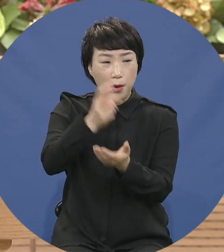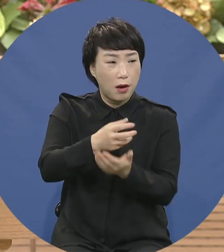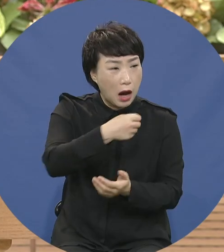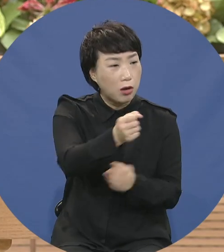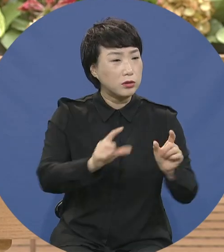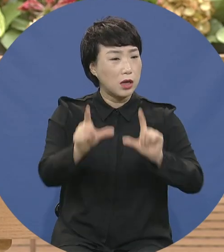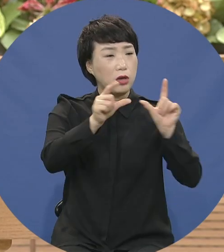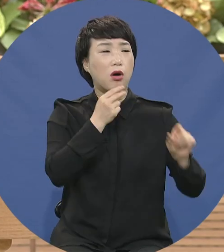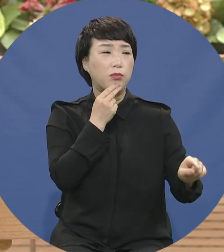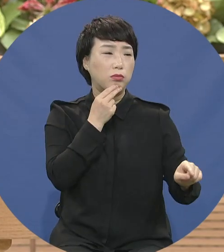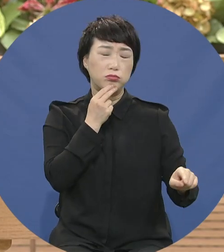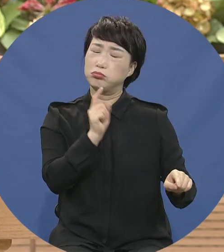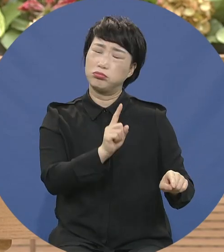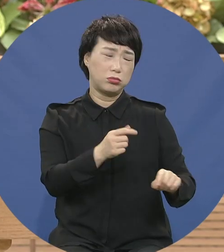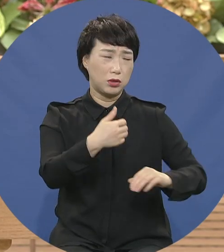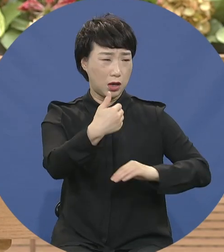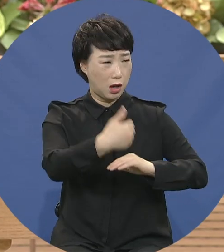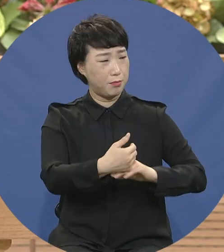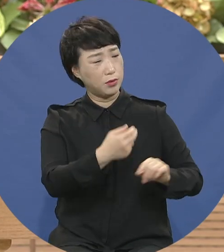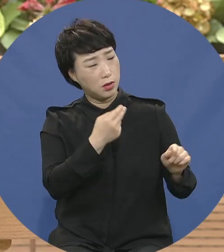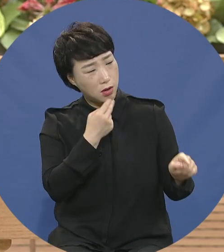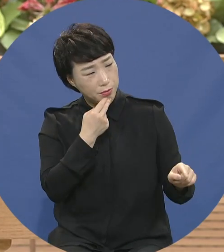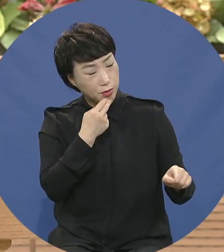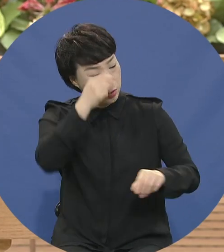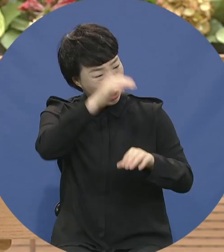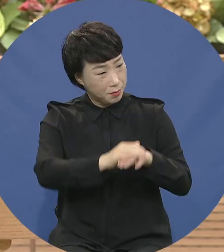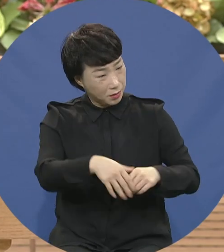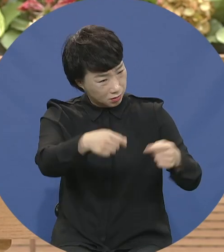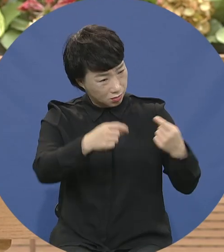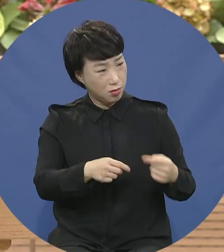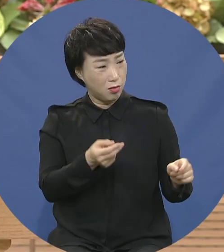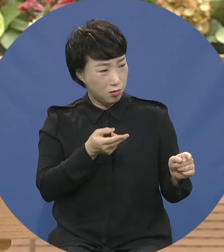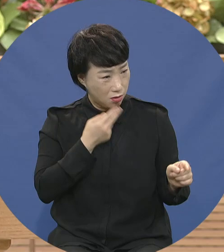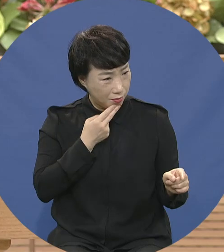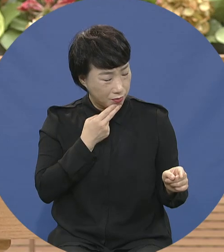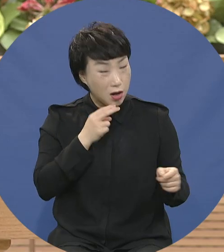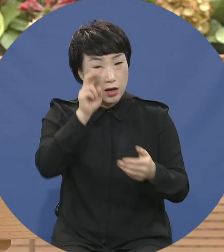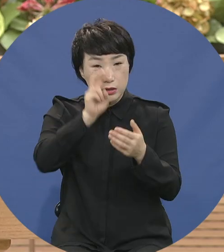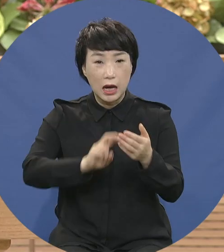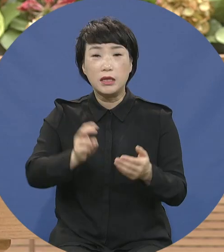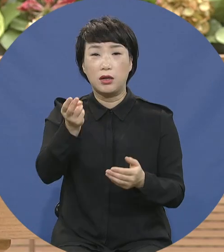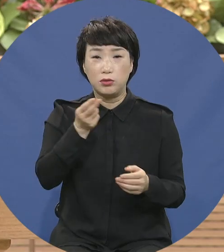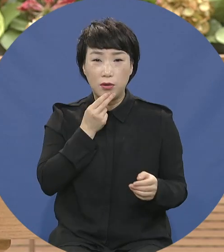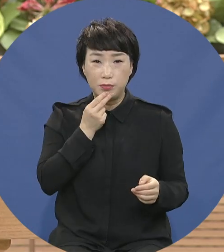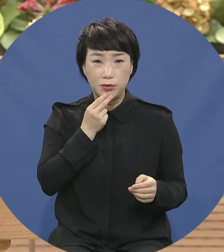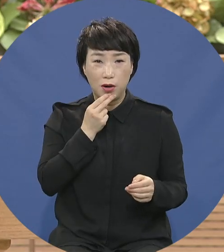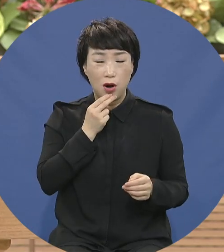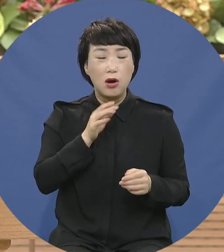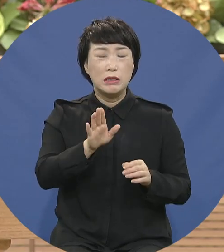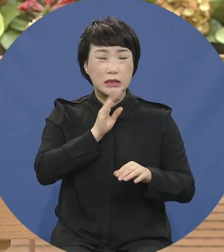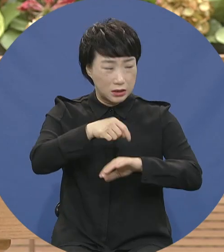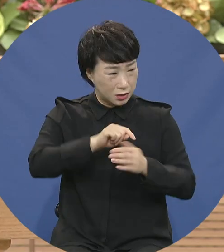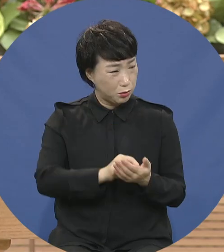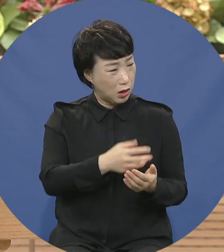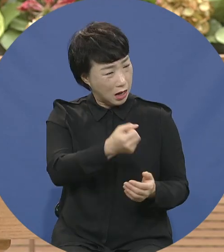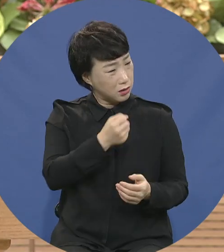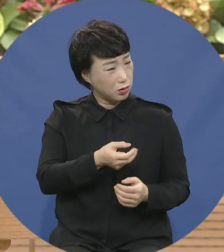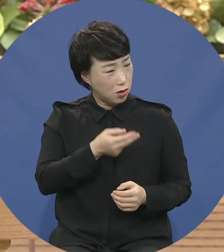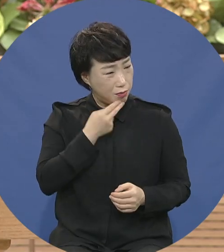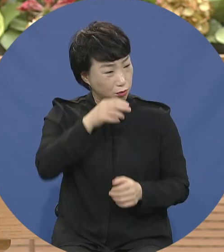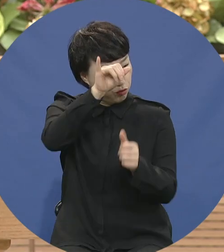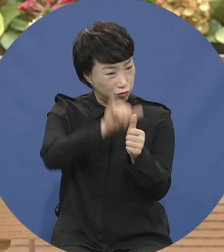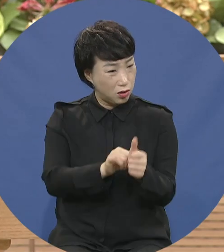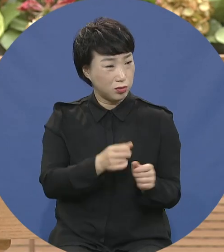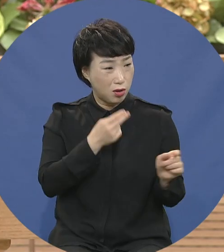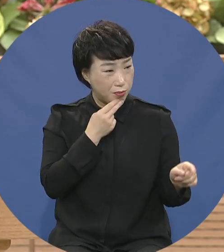못했기 때문에 너는 감사도 없었어, 예배도 없었어, 찬양도 없었어, 진실도 없었어,